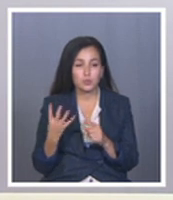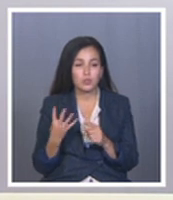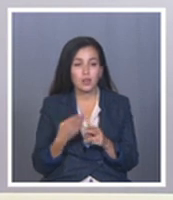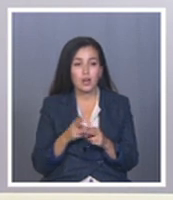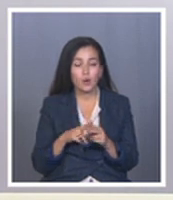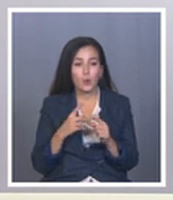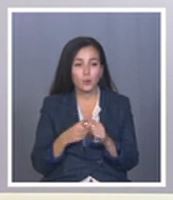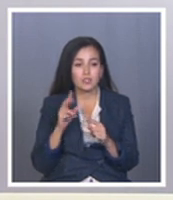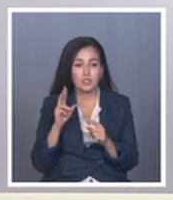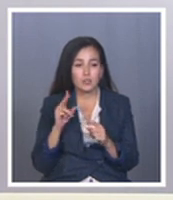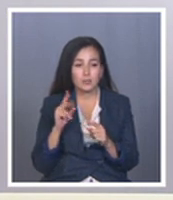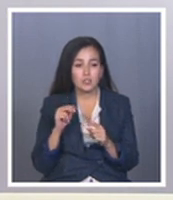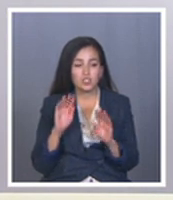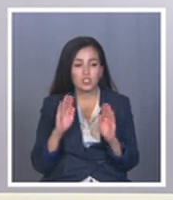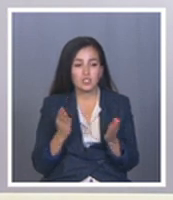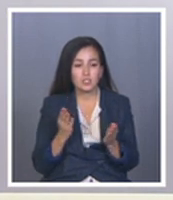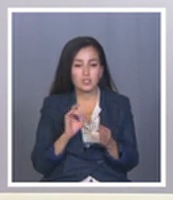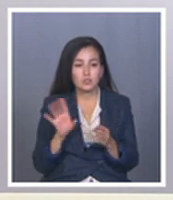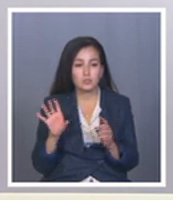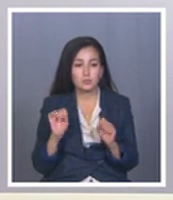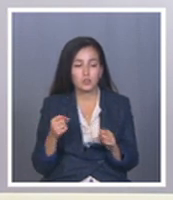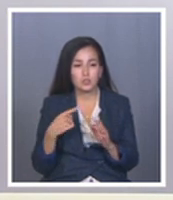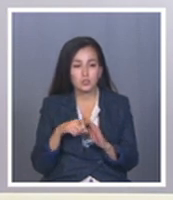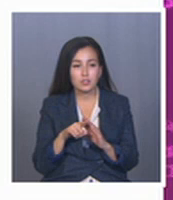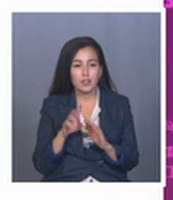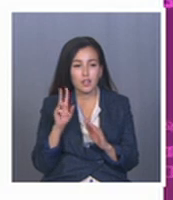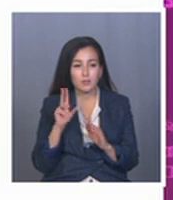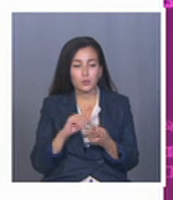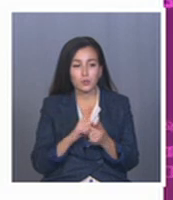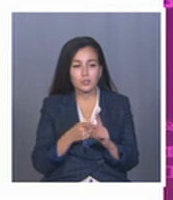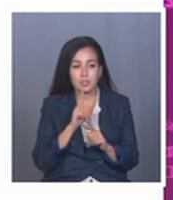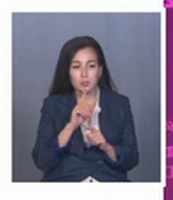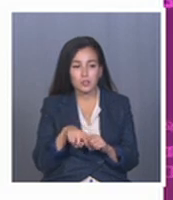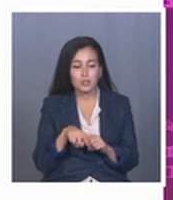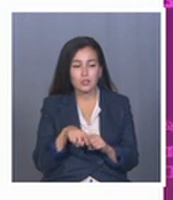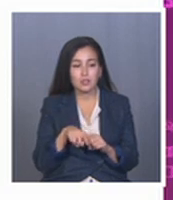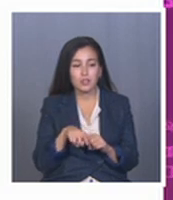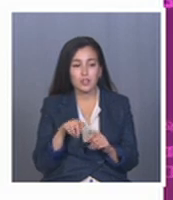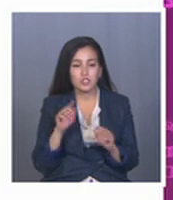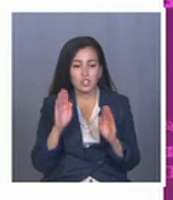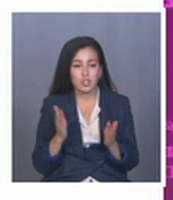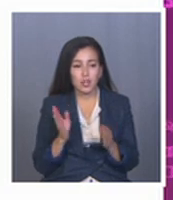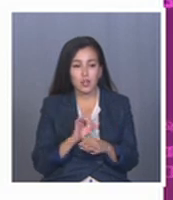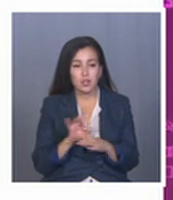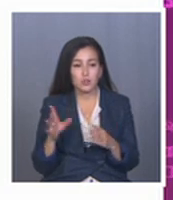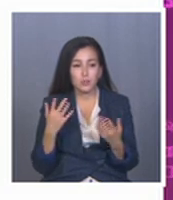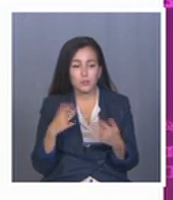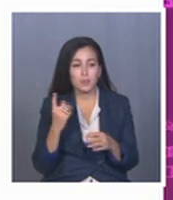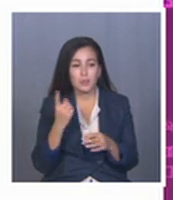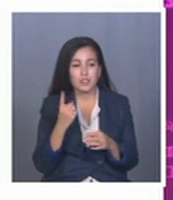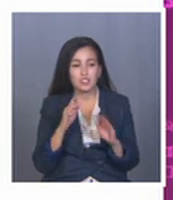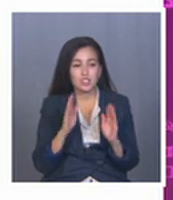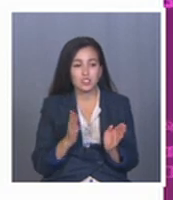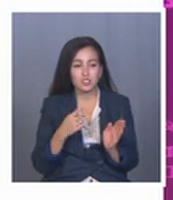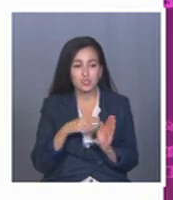таңбасынан жақшаны алып тастауға болады, өйткені жақшаның ішіндегі таңбалар өзгермейді. Яғни жақшалар ашылған кезде, жаңағыда айтқандай, бірінші жақшаның ішіндегі